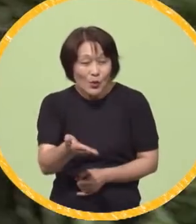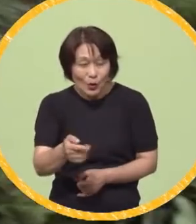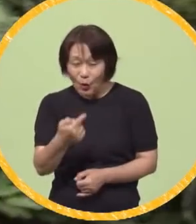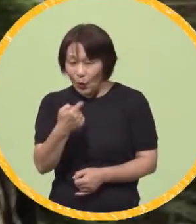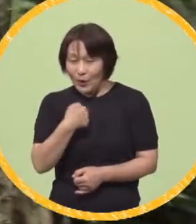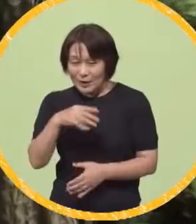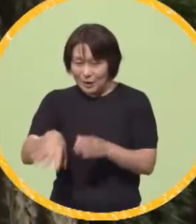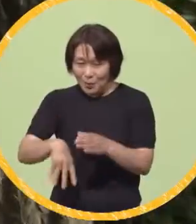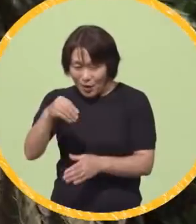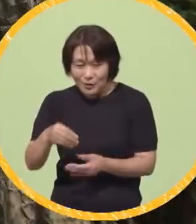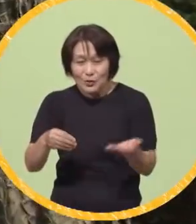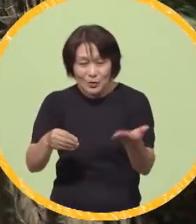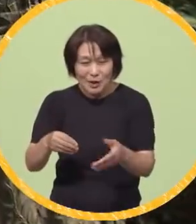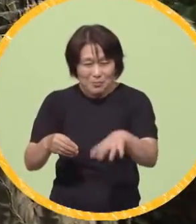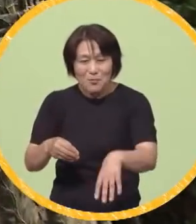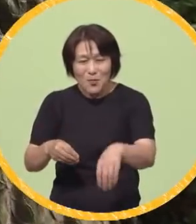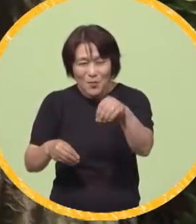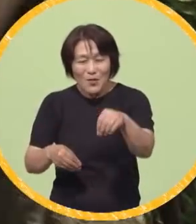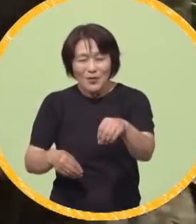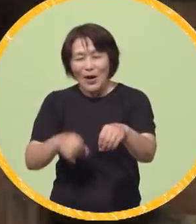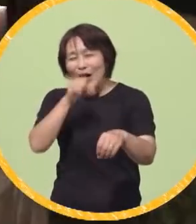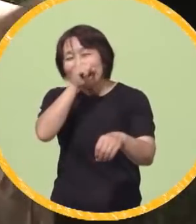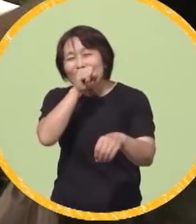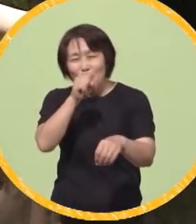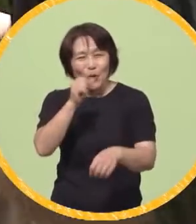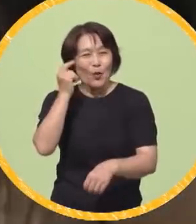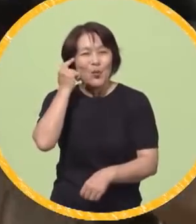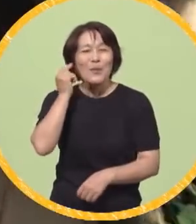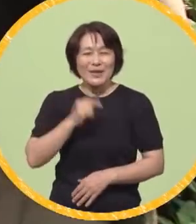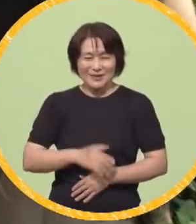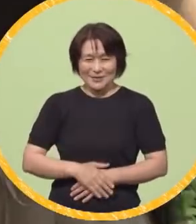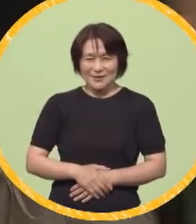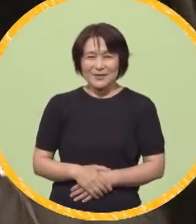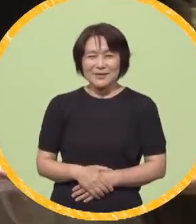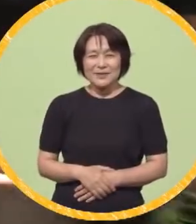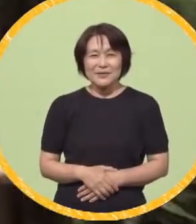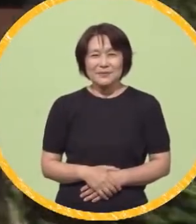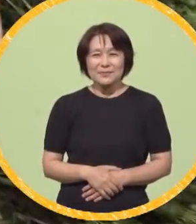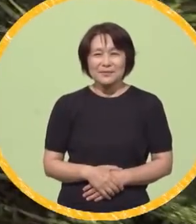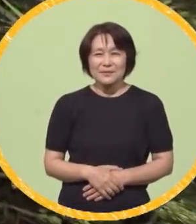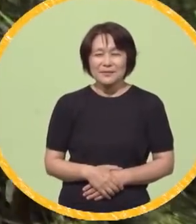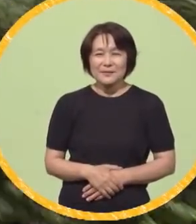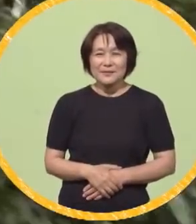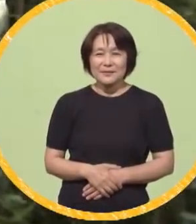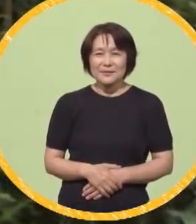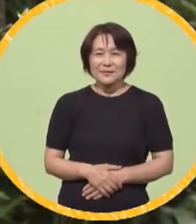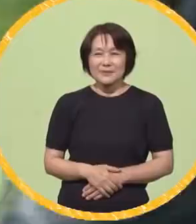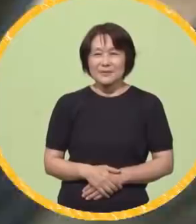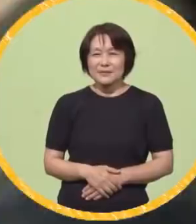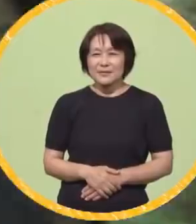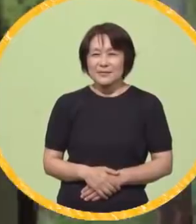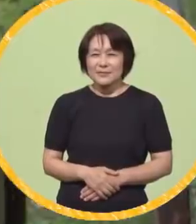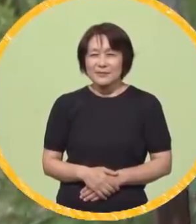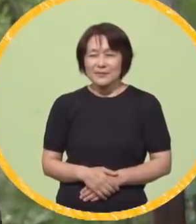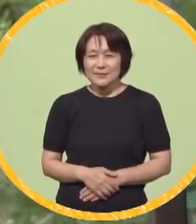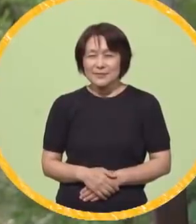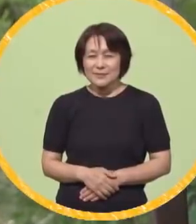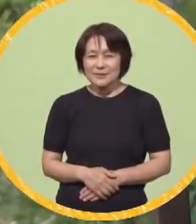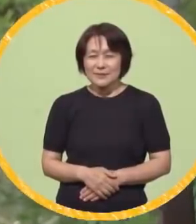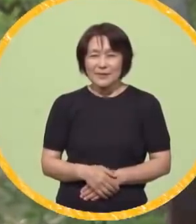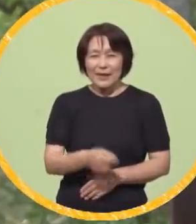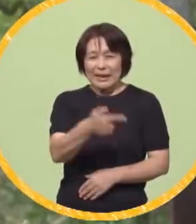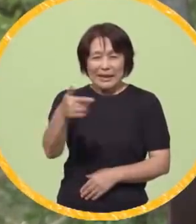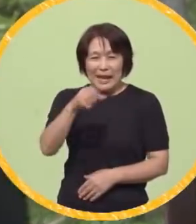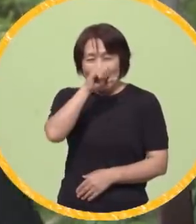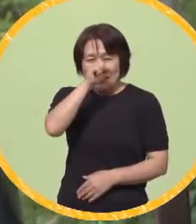の後なんで、いい気が、はい、いい気が入ってると思います。 ありがとう。 さあ、大吉のご